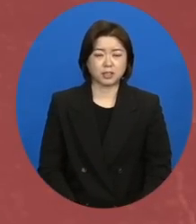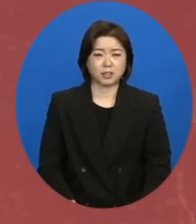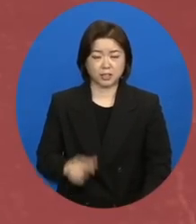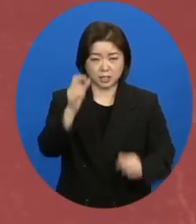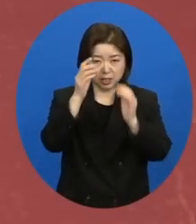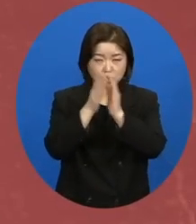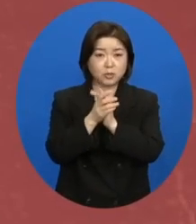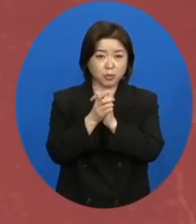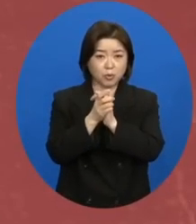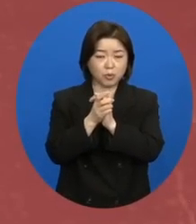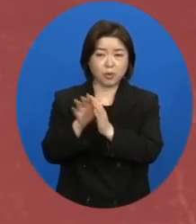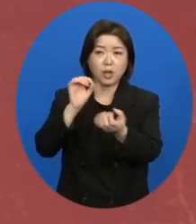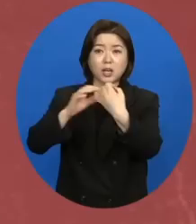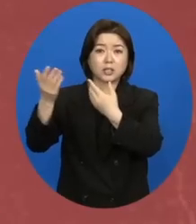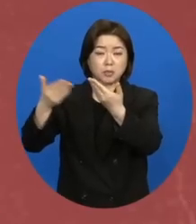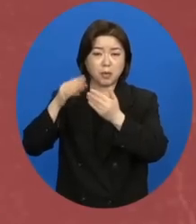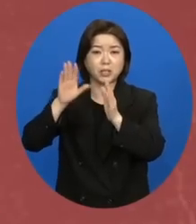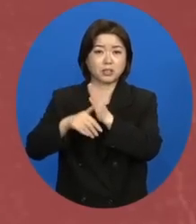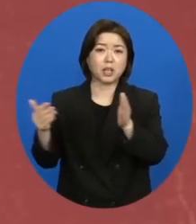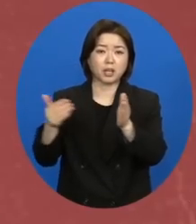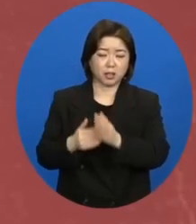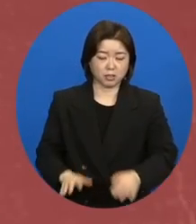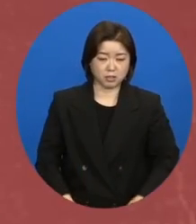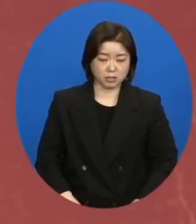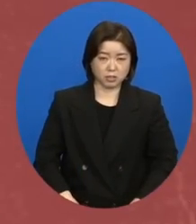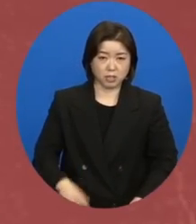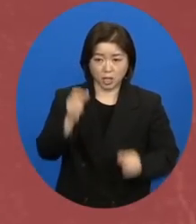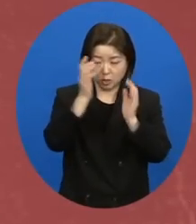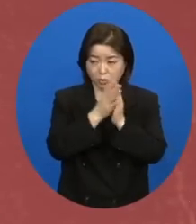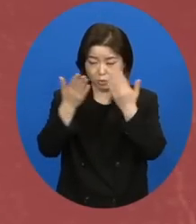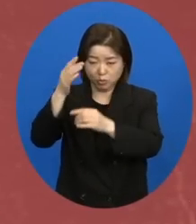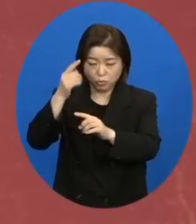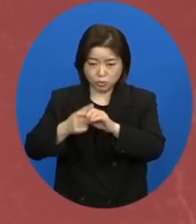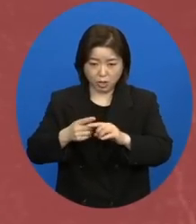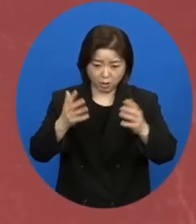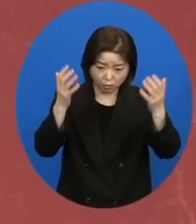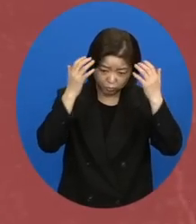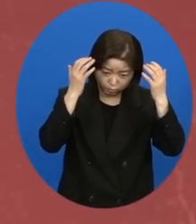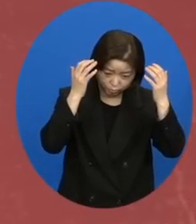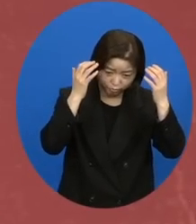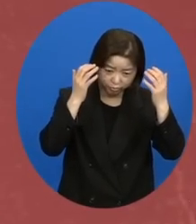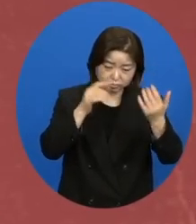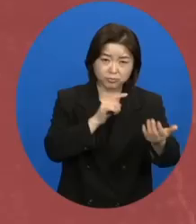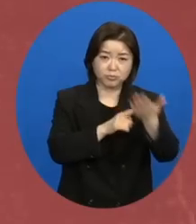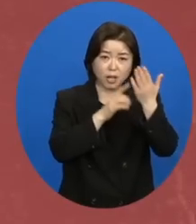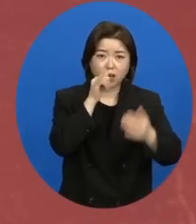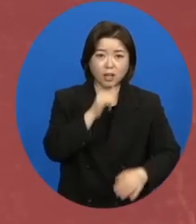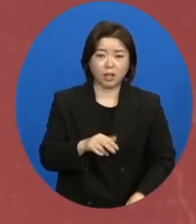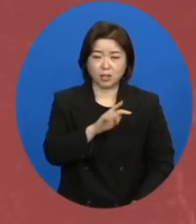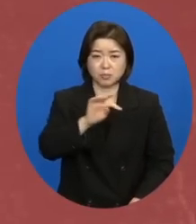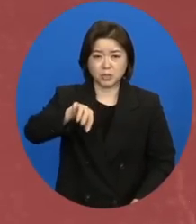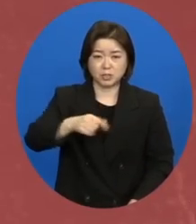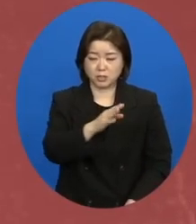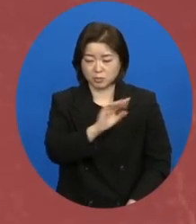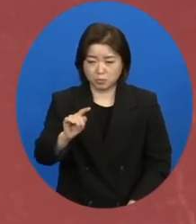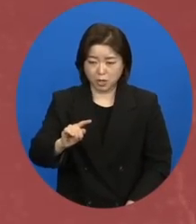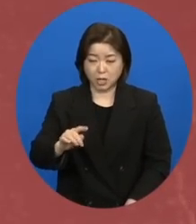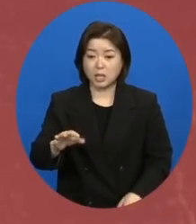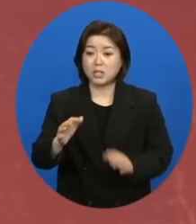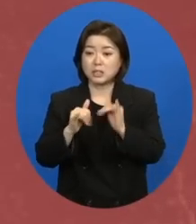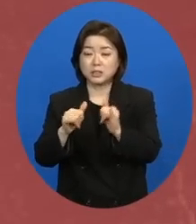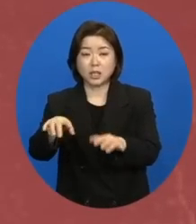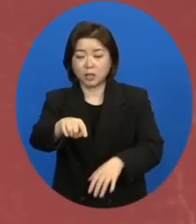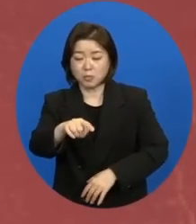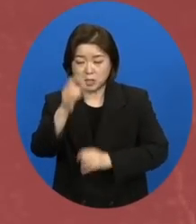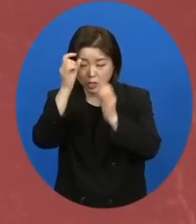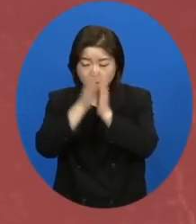기도는 응답. 중간에 기도하는데 환란이 터졌다는 거 아닙니까? 기도할 때 미스바의 사람들이 기도한다는 얘기를 듣고 블레셋